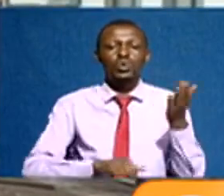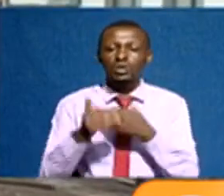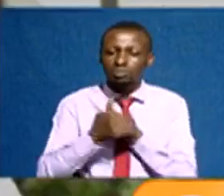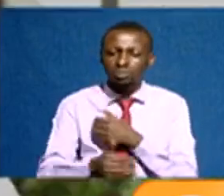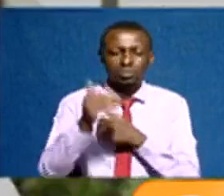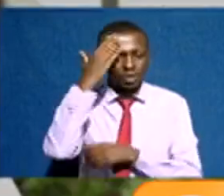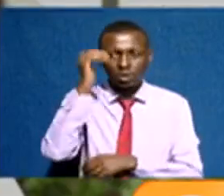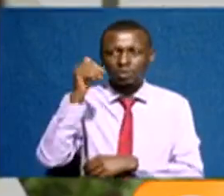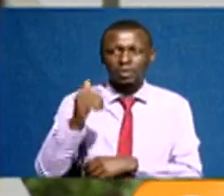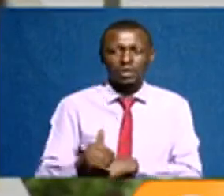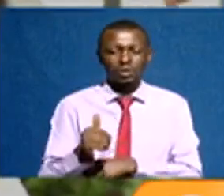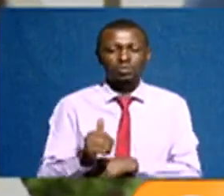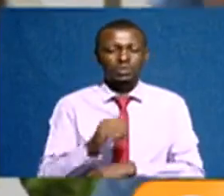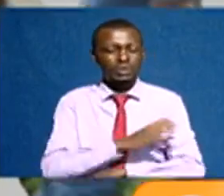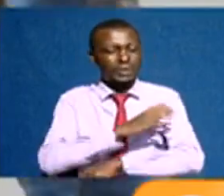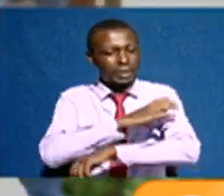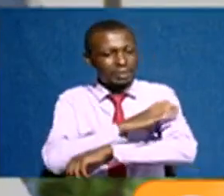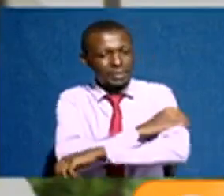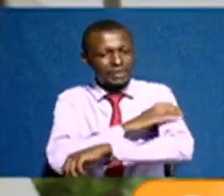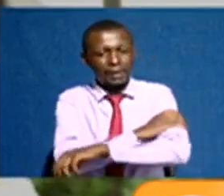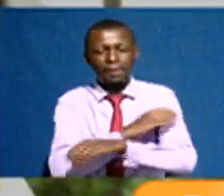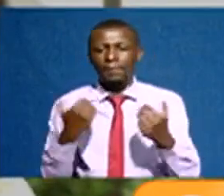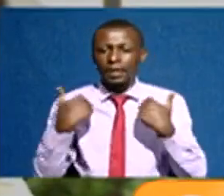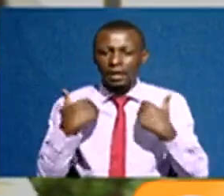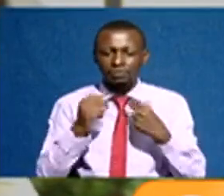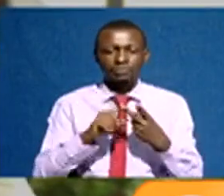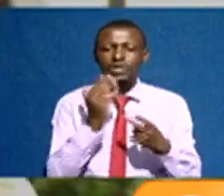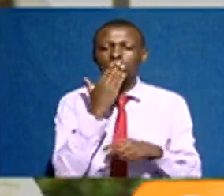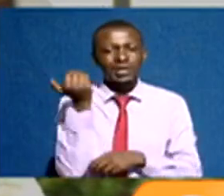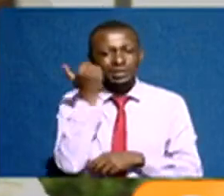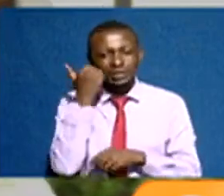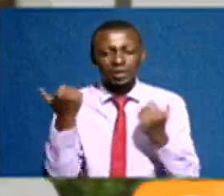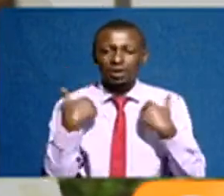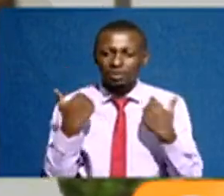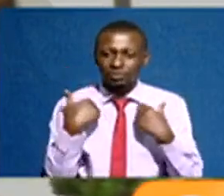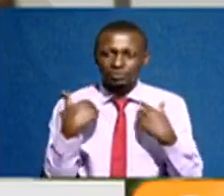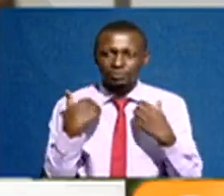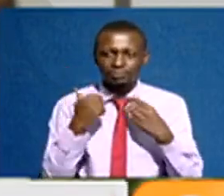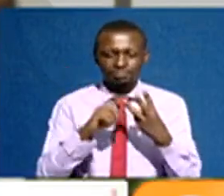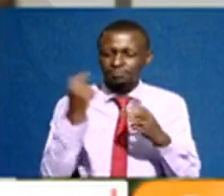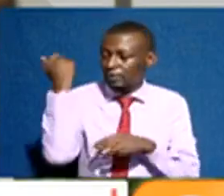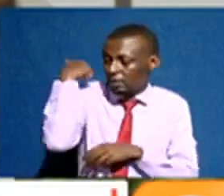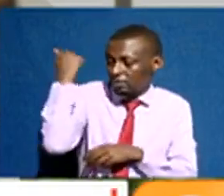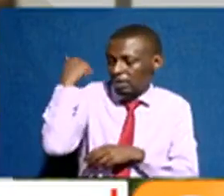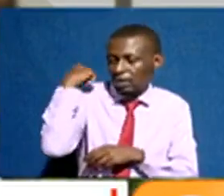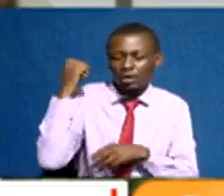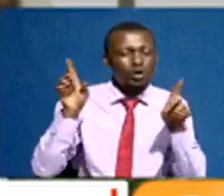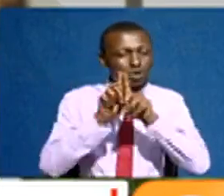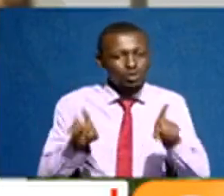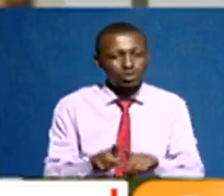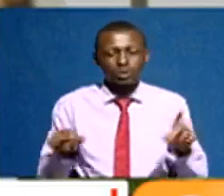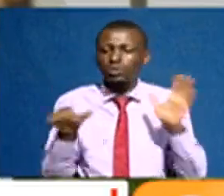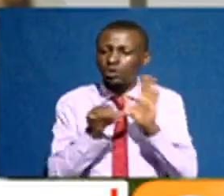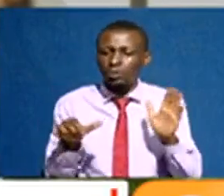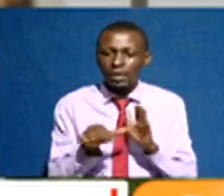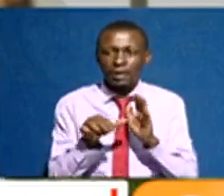niko na na pressure niko na diabetes niko nayo na hiyo mongo naye yote niko nayo hiyo shinda hata